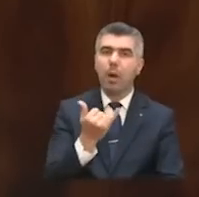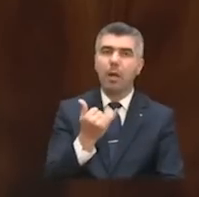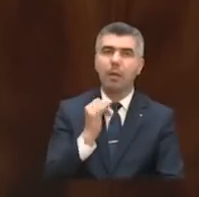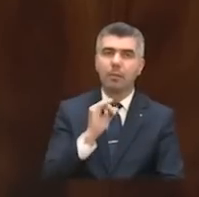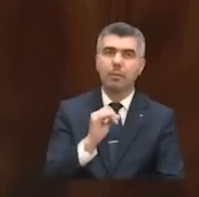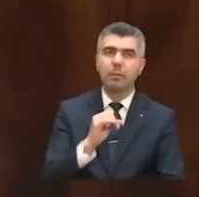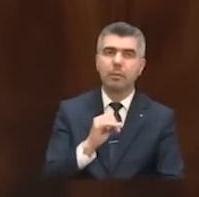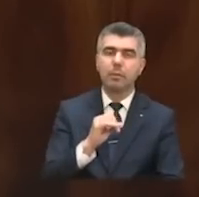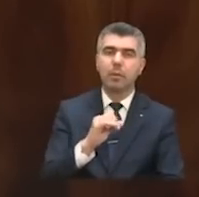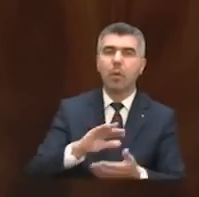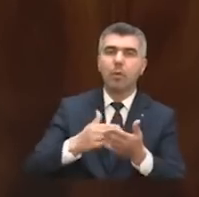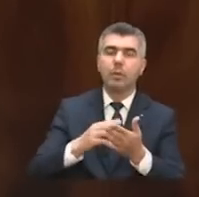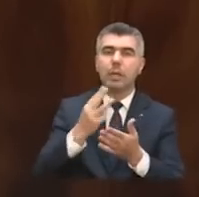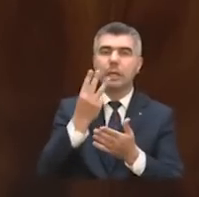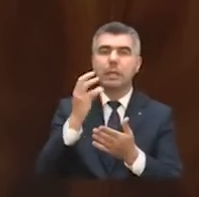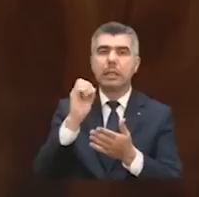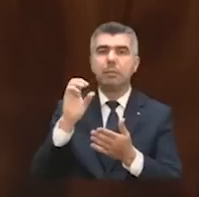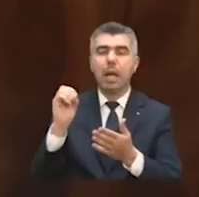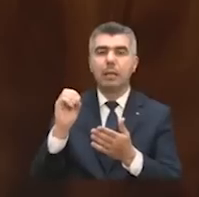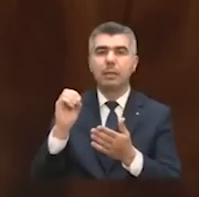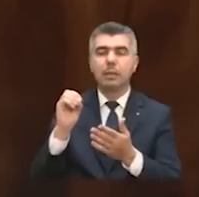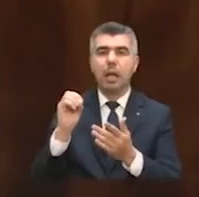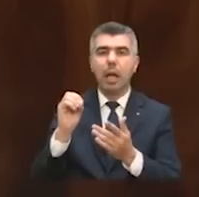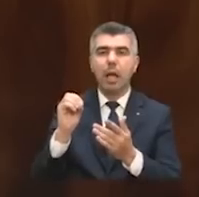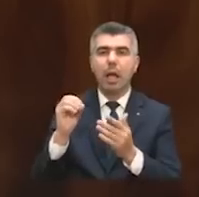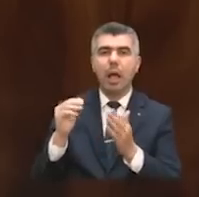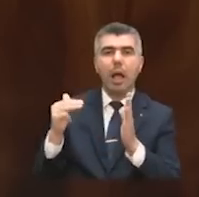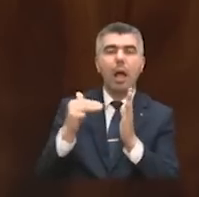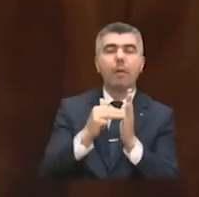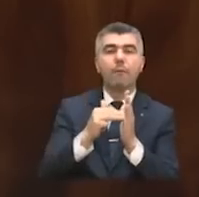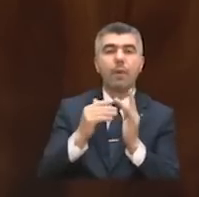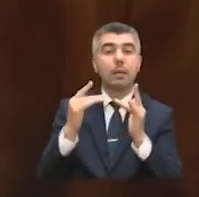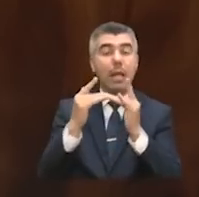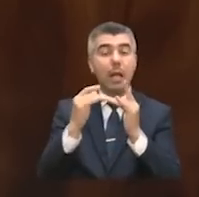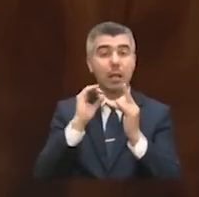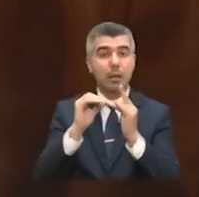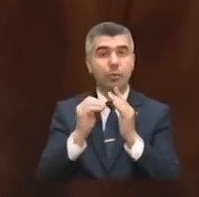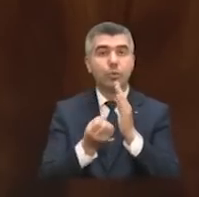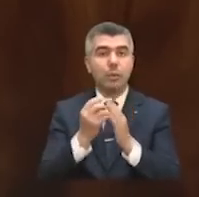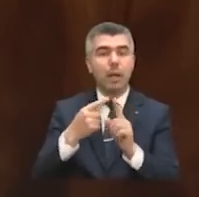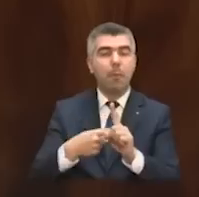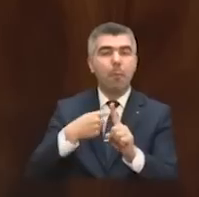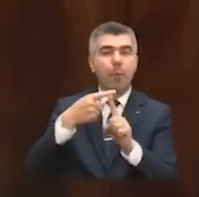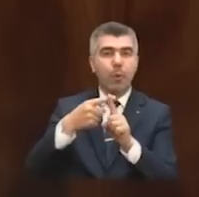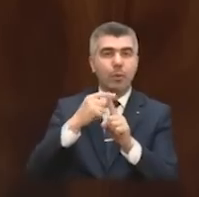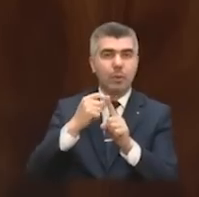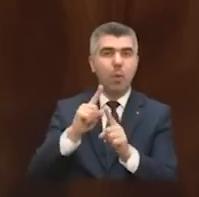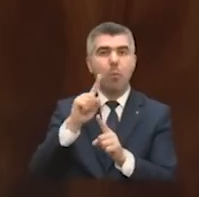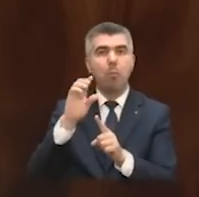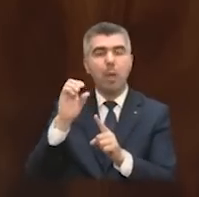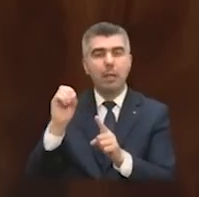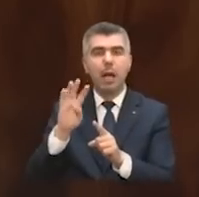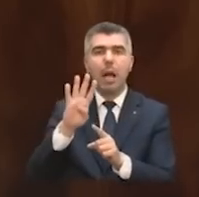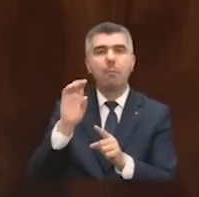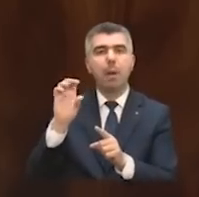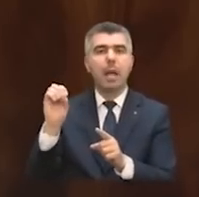وبغينا نمشيو ب 300 ألف يعني سرير للطلبة ديالنا باش الا زدنا على 100000 غنوصلوا ل